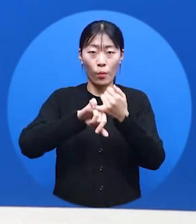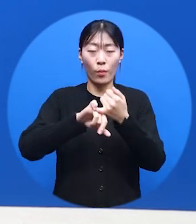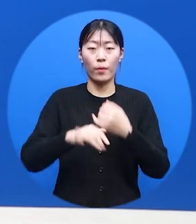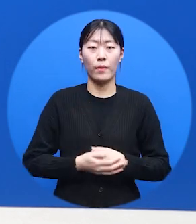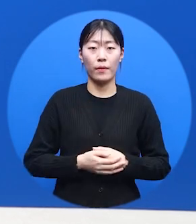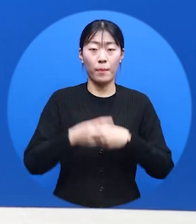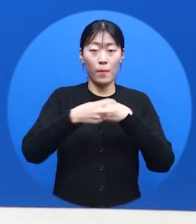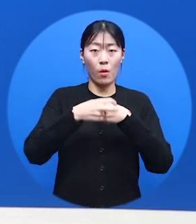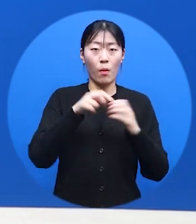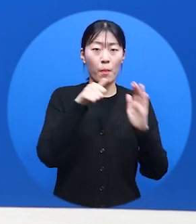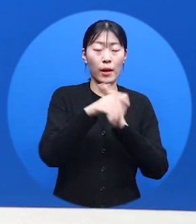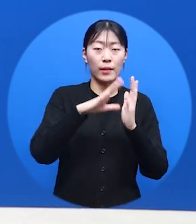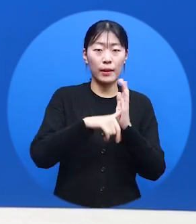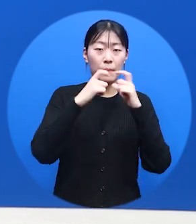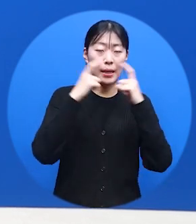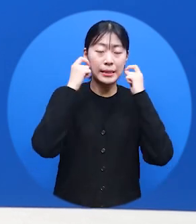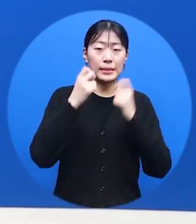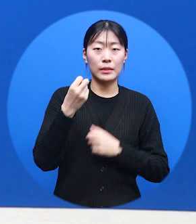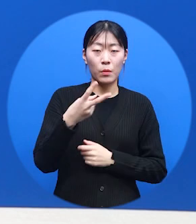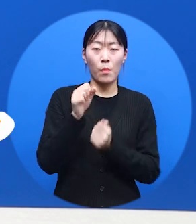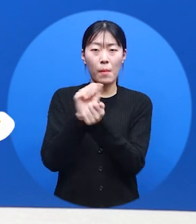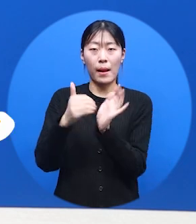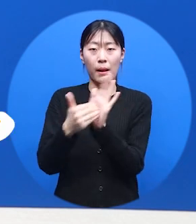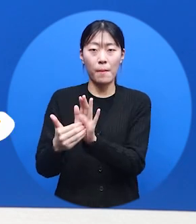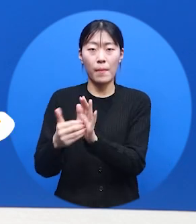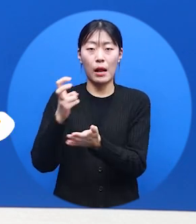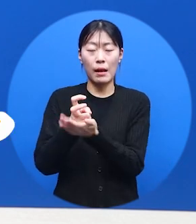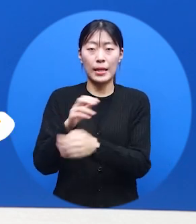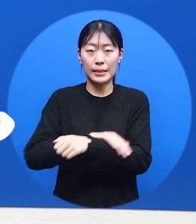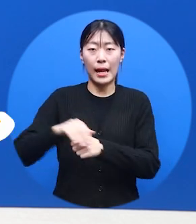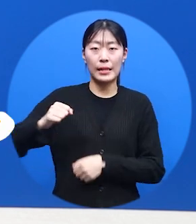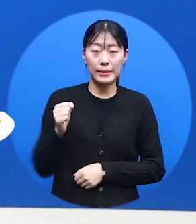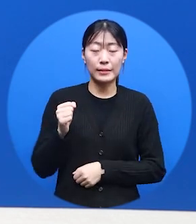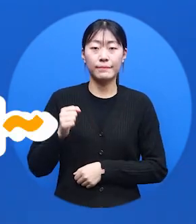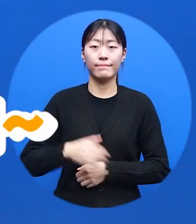하시고 의료기관 방문 시에 마스크 착용과 방역수칙 철저히 지키는